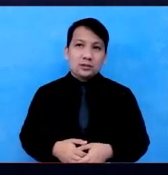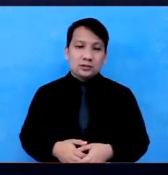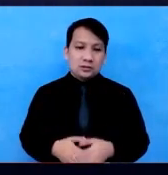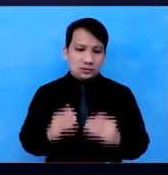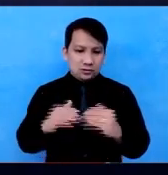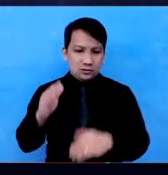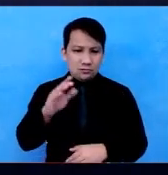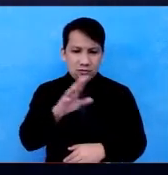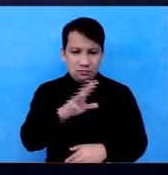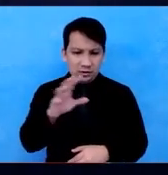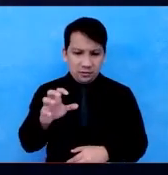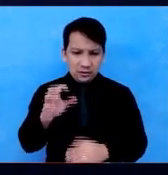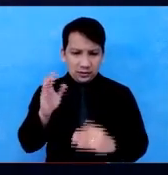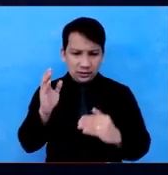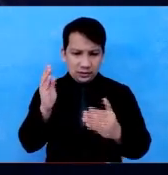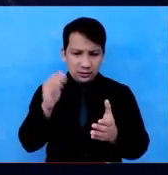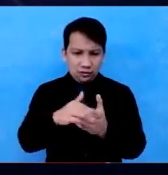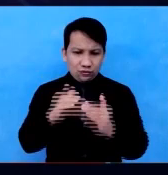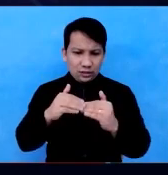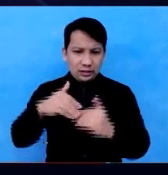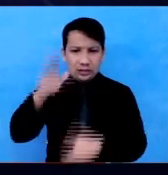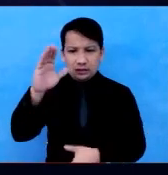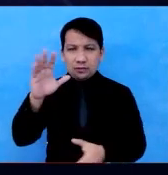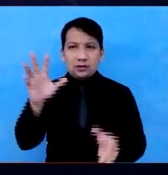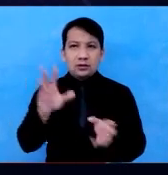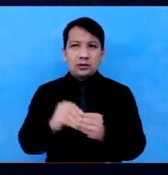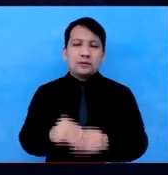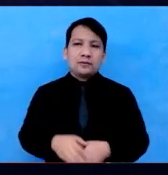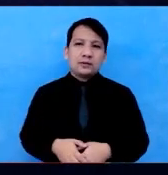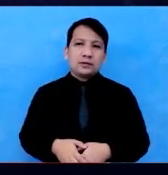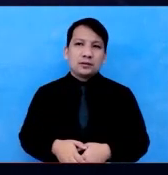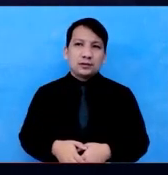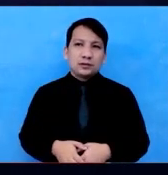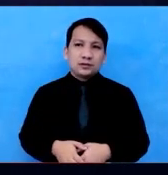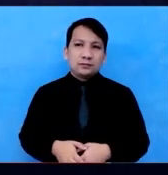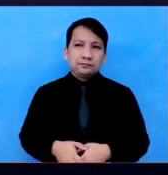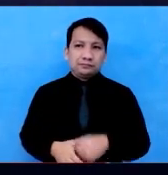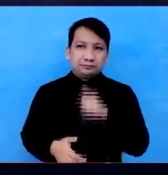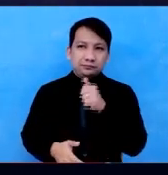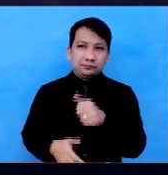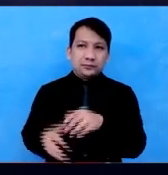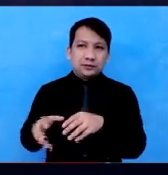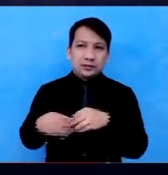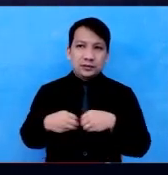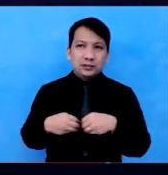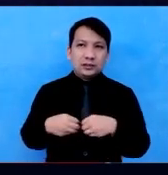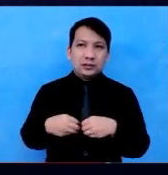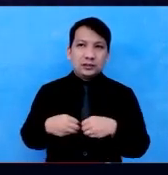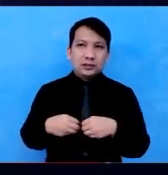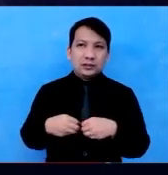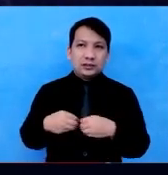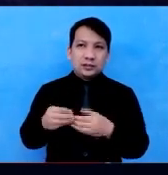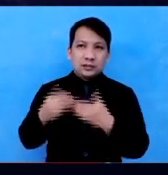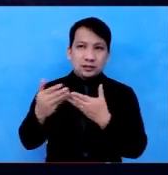milyong piso ang kabuuang halaga nito. Hindi naman ito pinag-interesan ni Vespira at pinagbigay alam